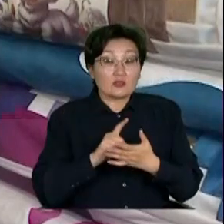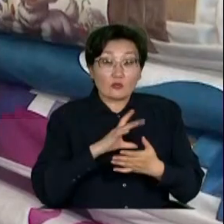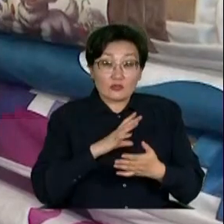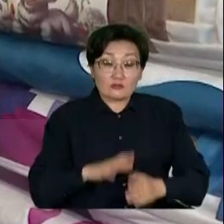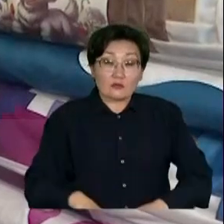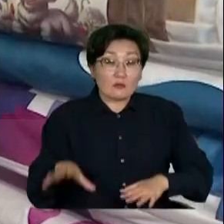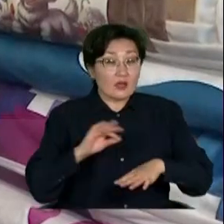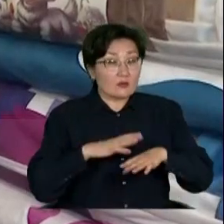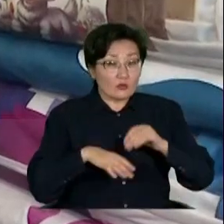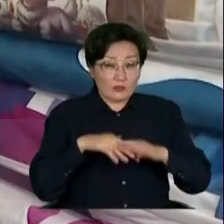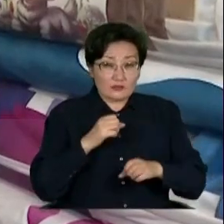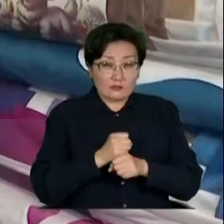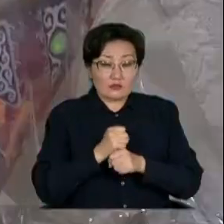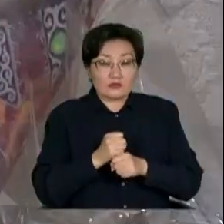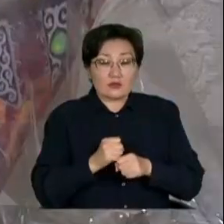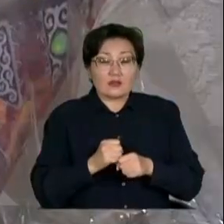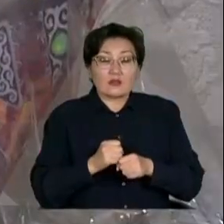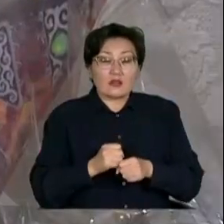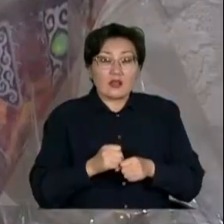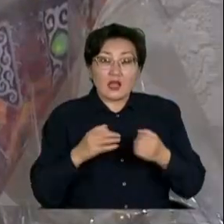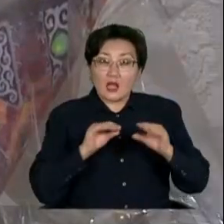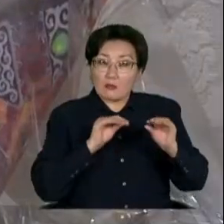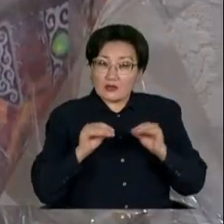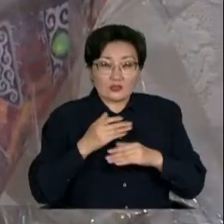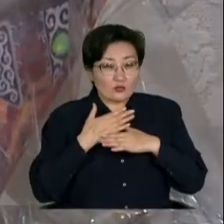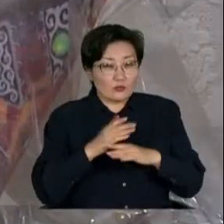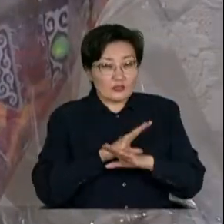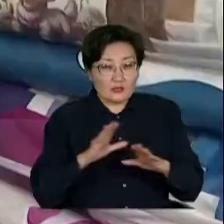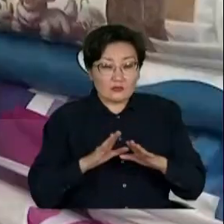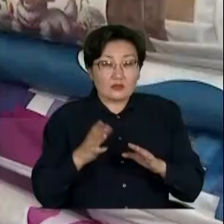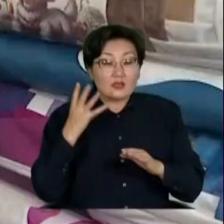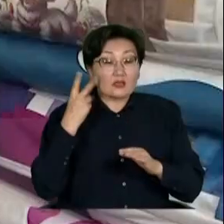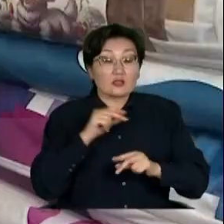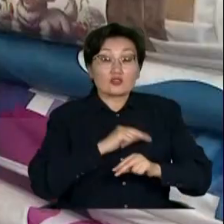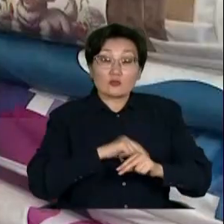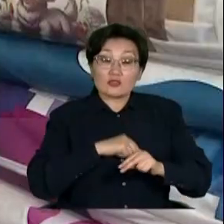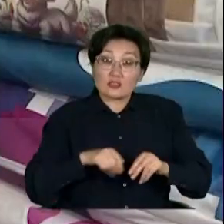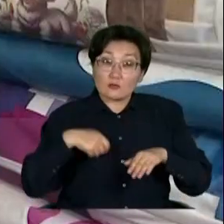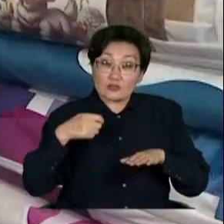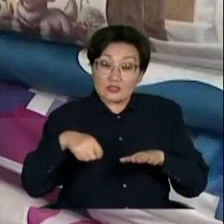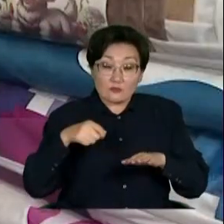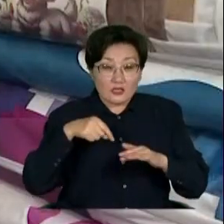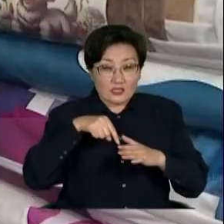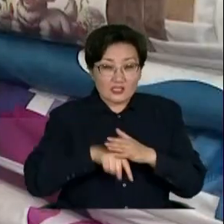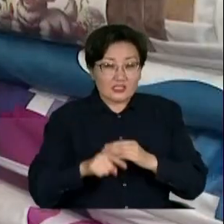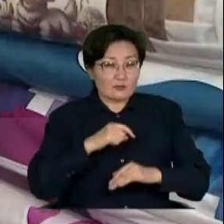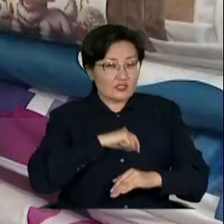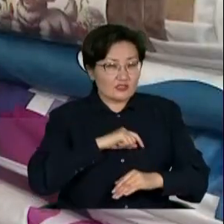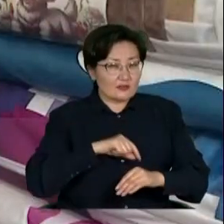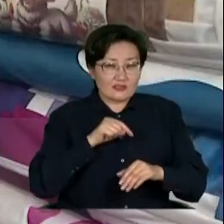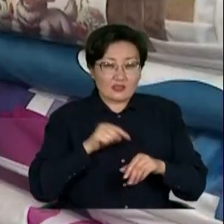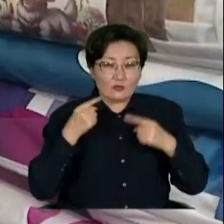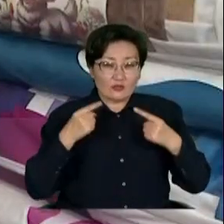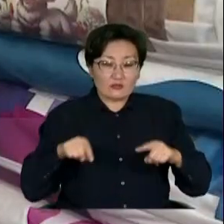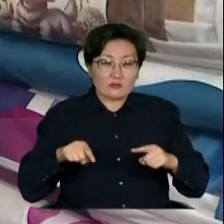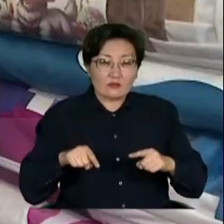бәрін қолмен жасаймын. Аппаратпен ою деген жоқ. Жұмыс істегенде, тігін тіккенімде, ол ішкі сезім ол бөлек әңгіме,